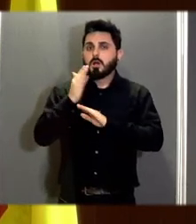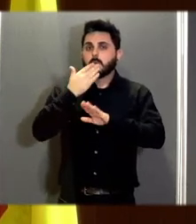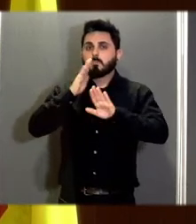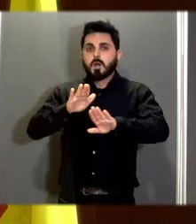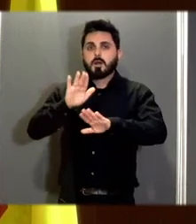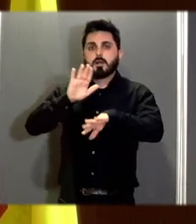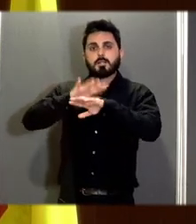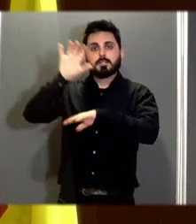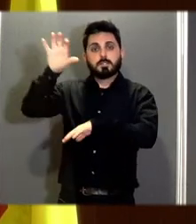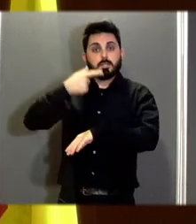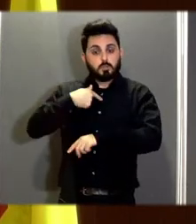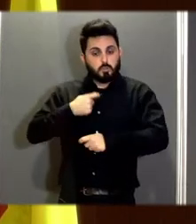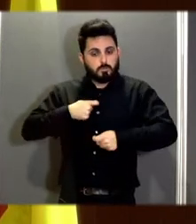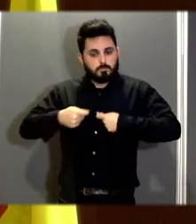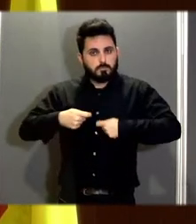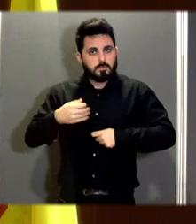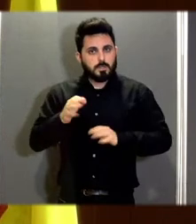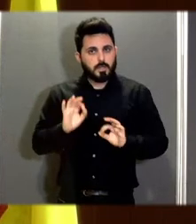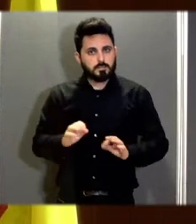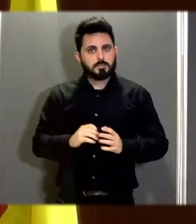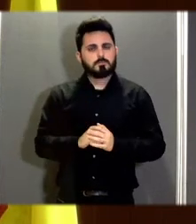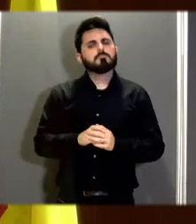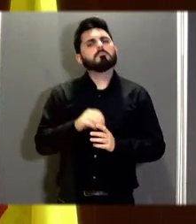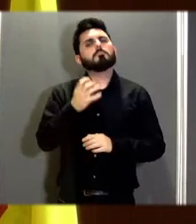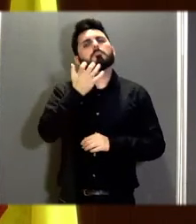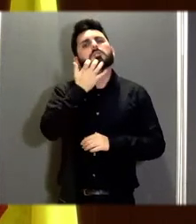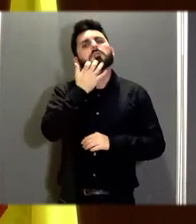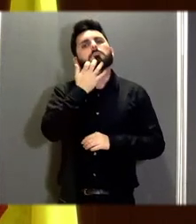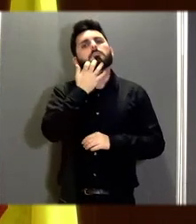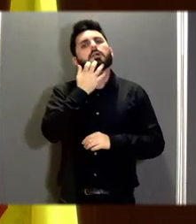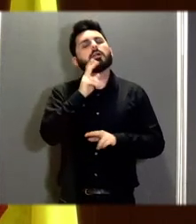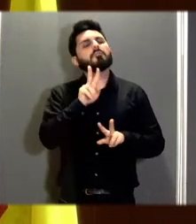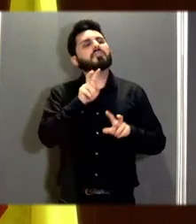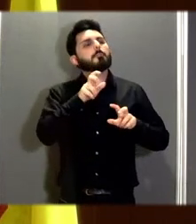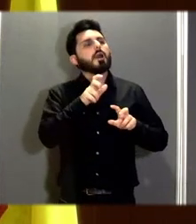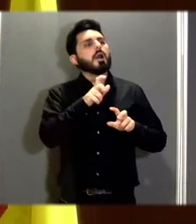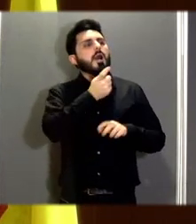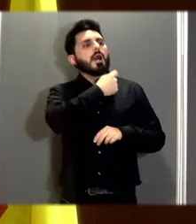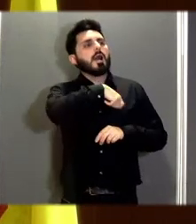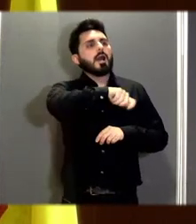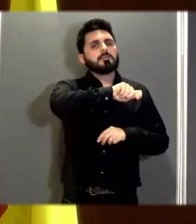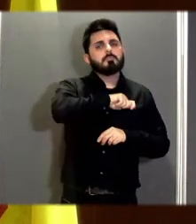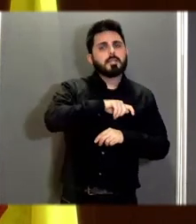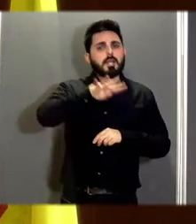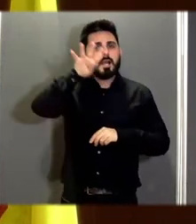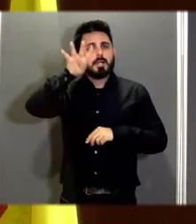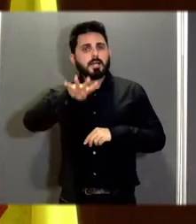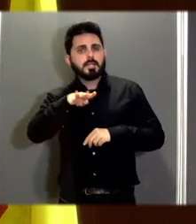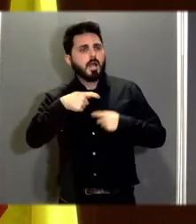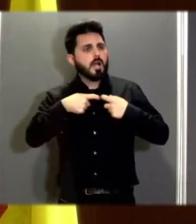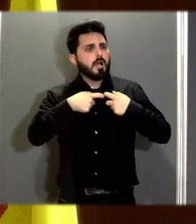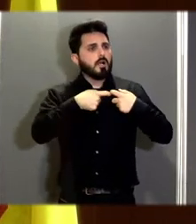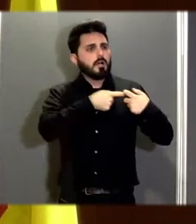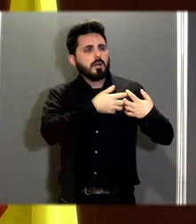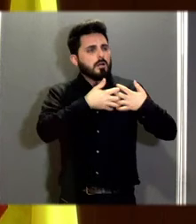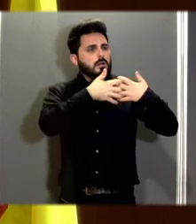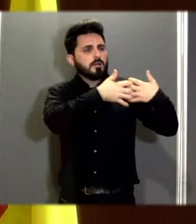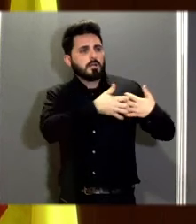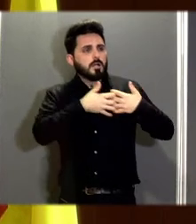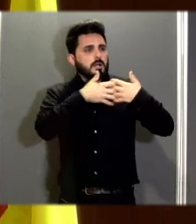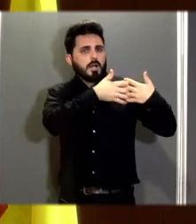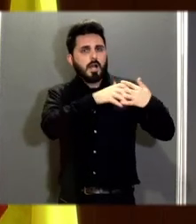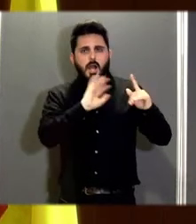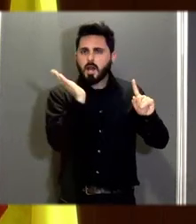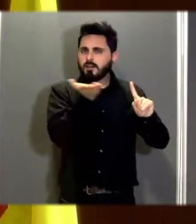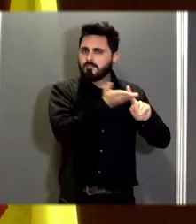nostre. El cost concret sobre Espanya, el conflicte català, li provoca un cost a Espanya que